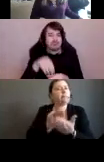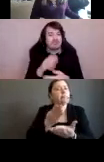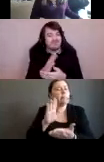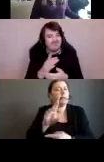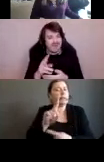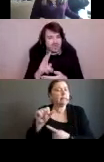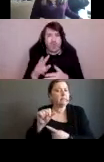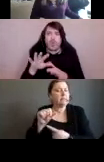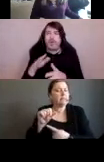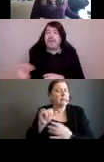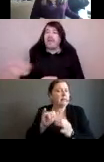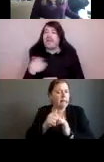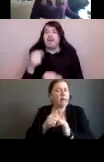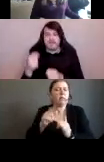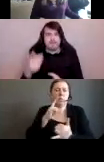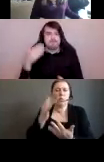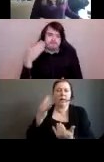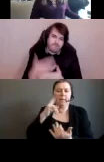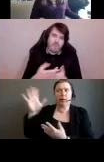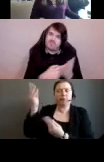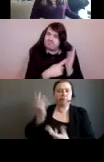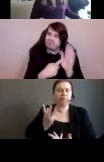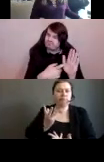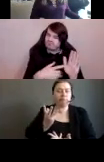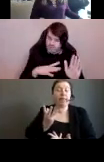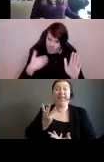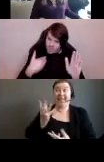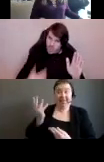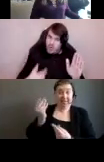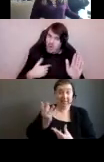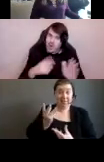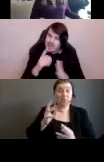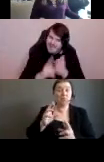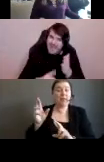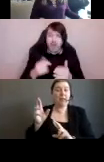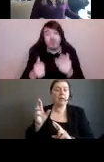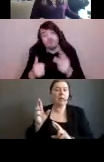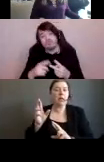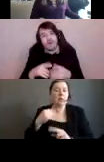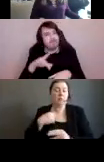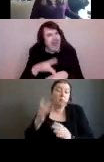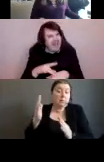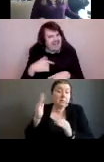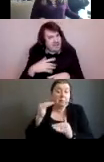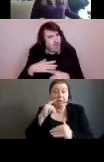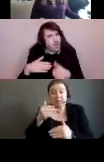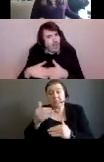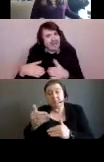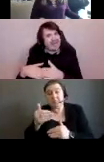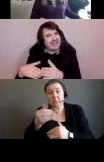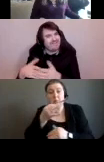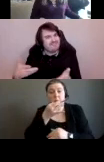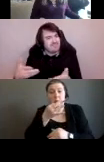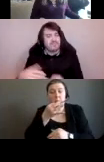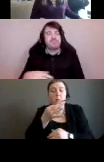prouver qu'ils ont une déficience ou qu'ils ont une maladie chronique. Nous aurons une réponse